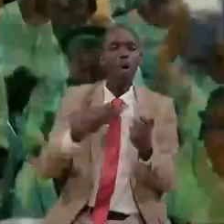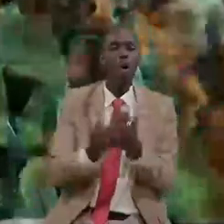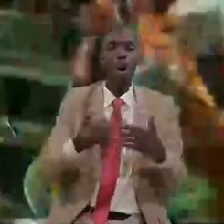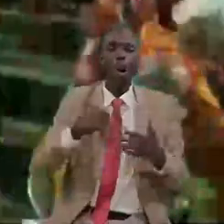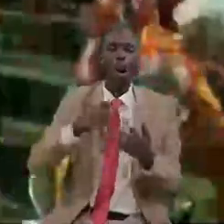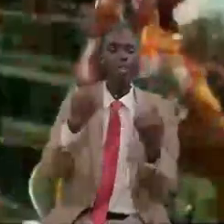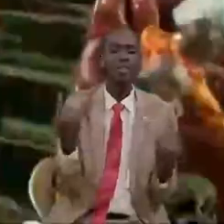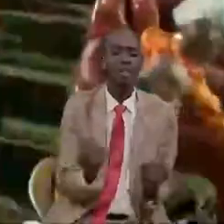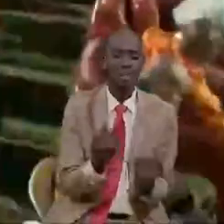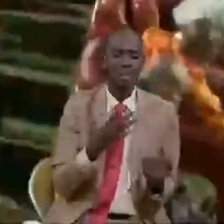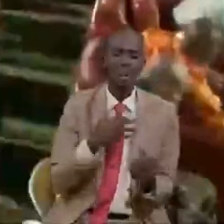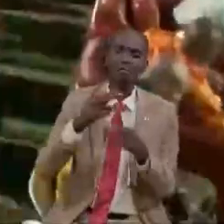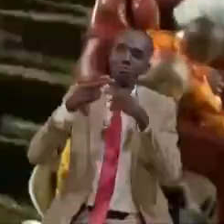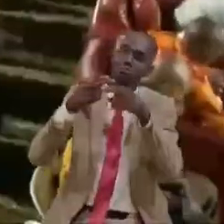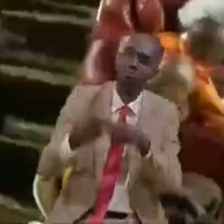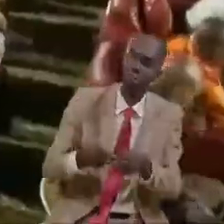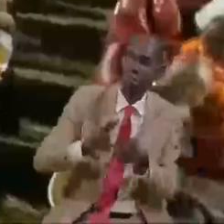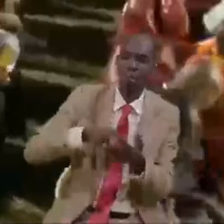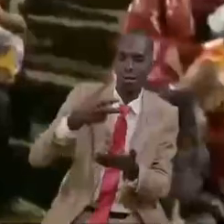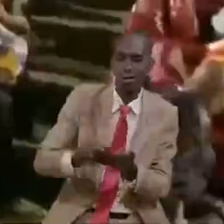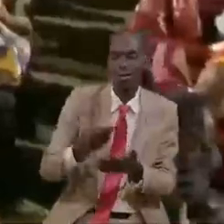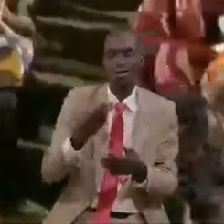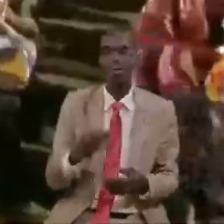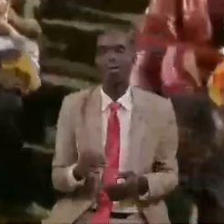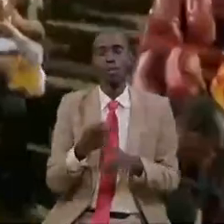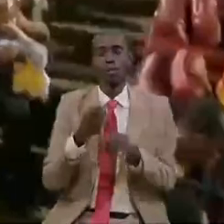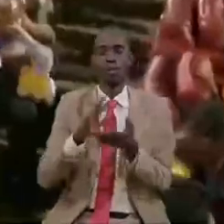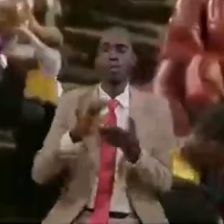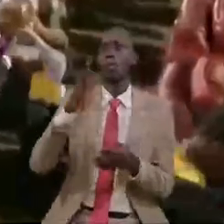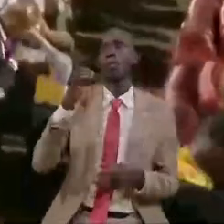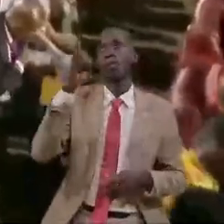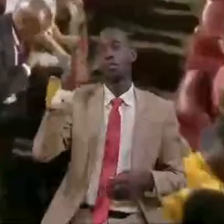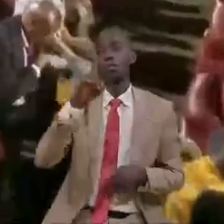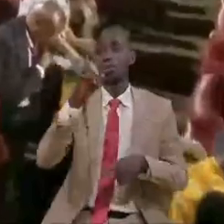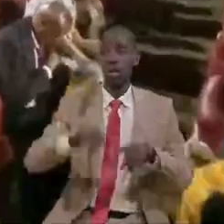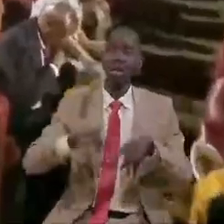ne pouvez pas toucher au ciel par ce que vous avez fait. Mais Christ,